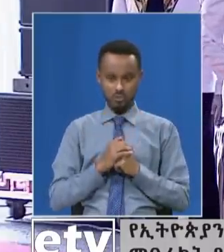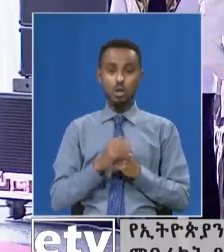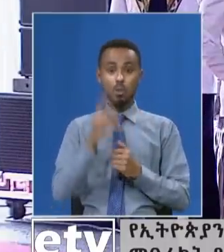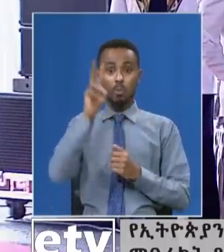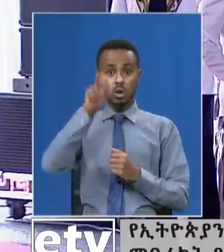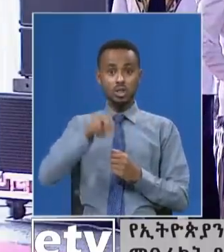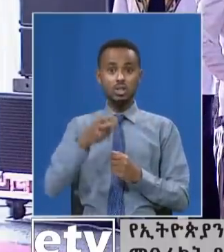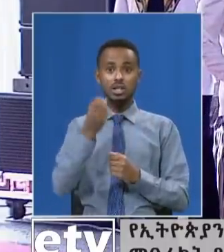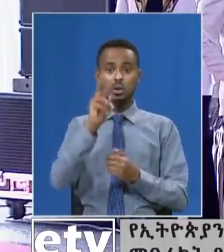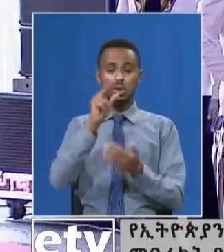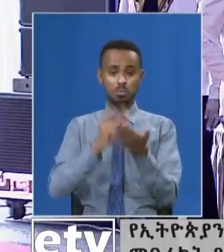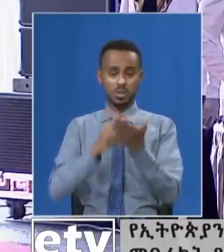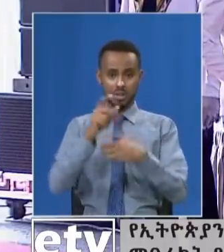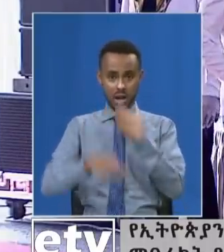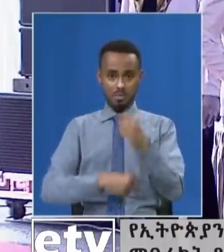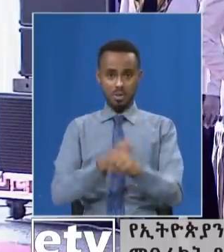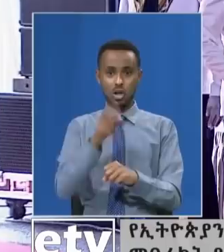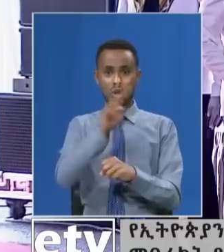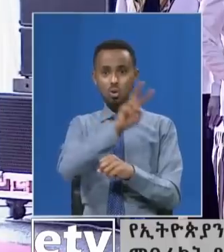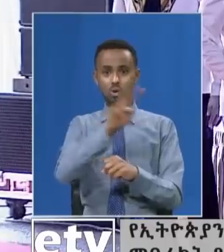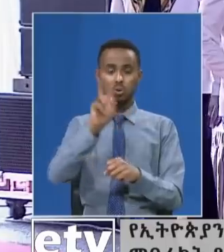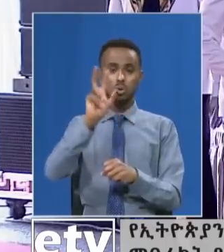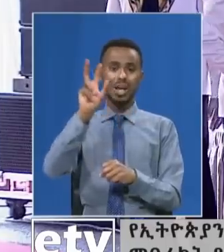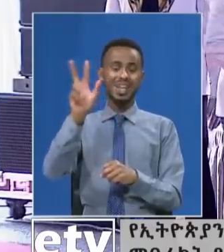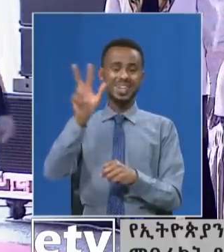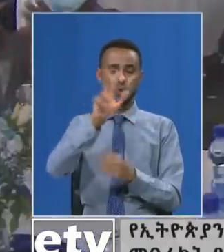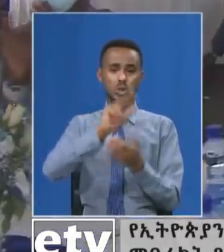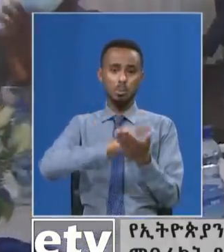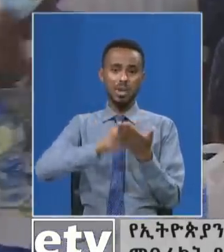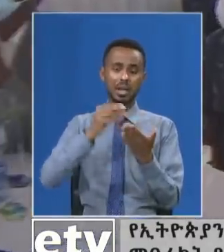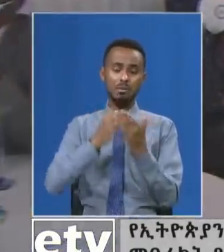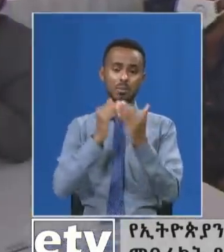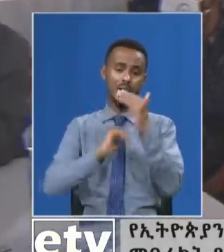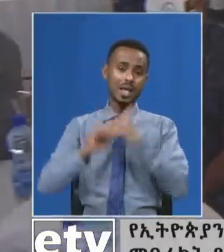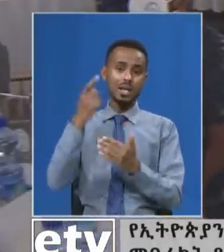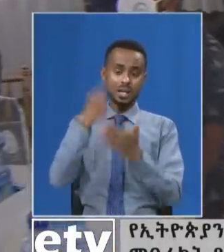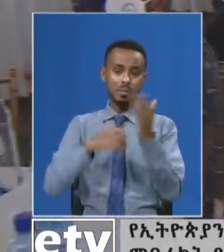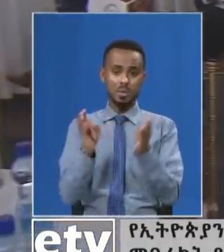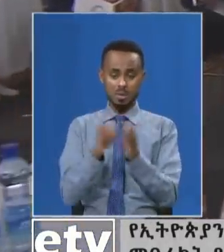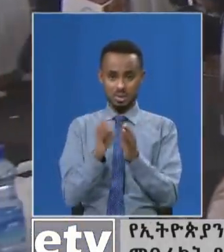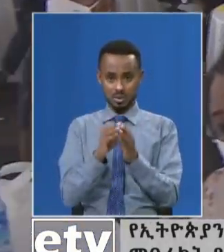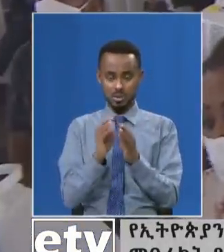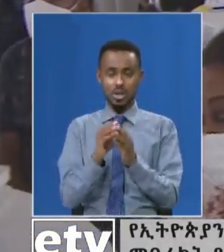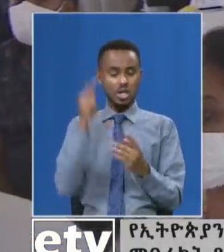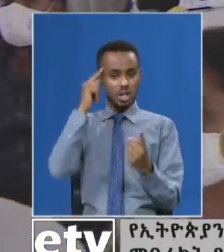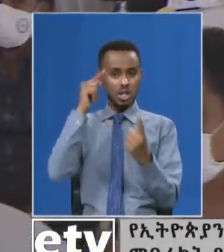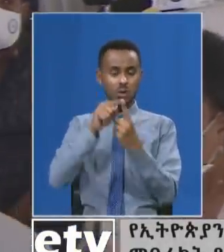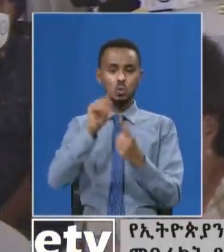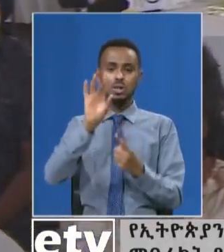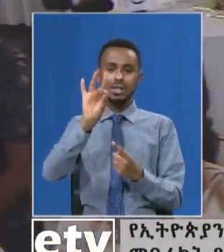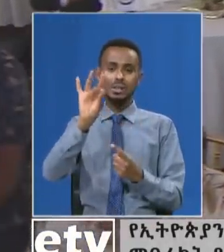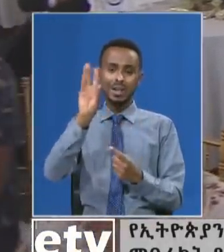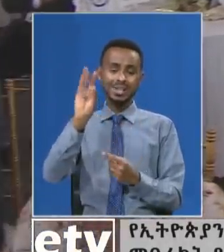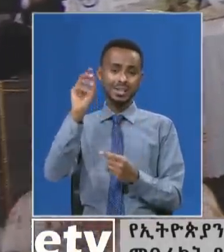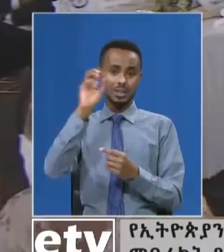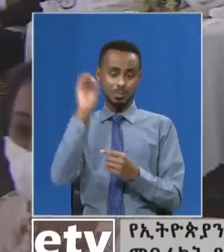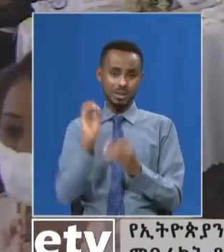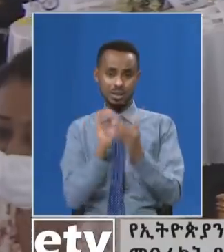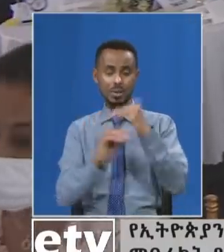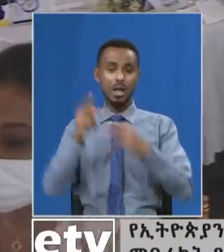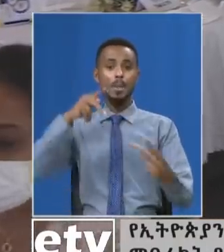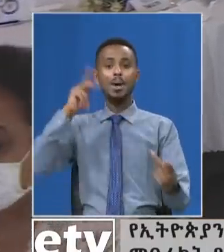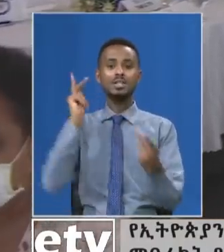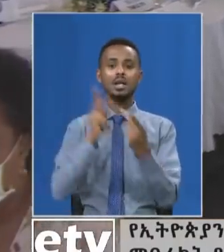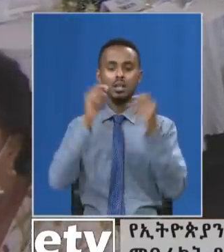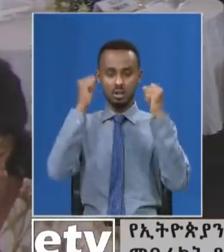በ2012 በጀት አመት ከ233 ቢሊዮን ብር በላይ ገቢ በመሰብሰብ የቅዱን ከ86 በመቶ በላይ